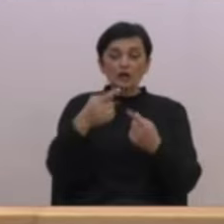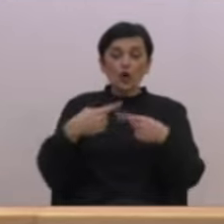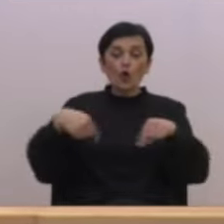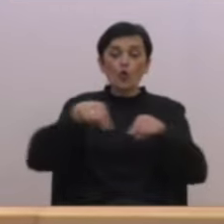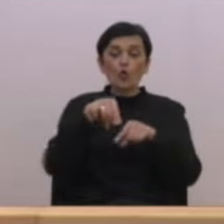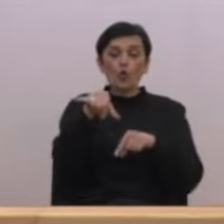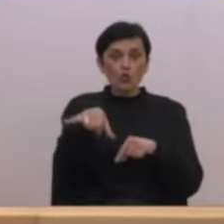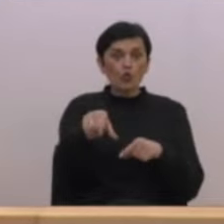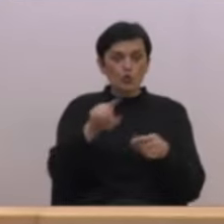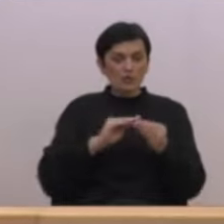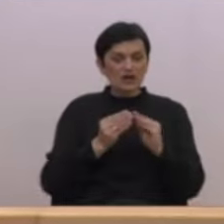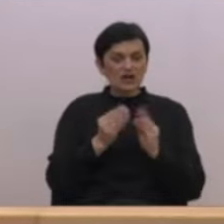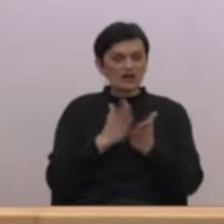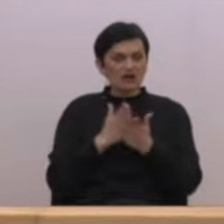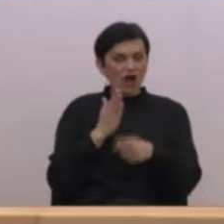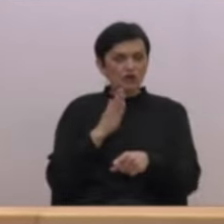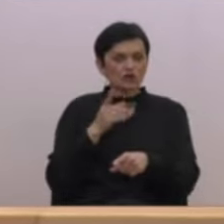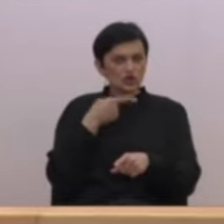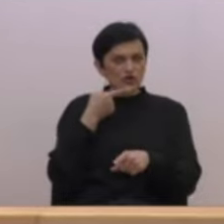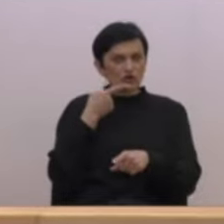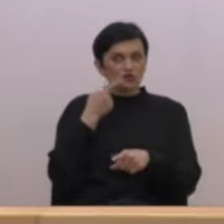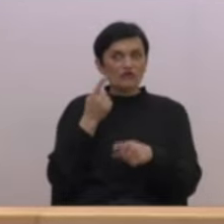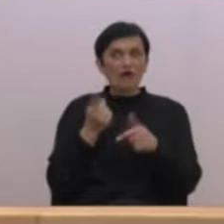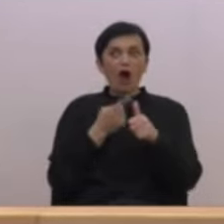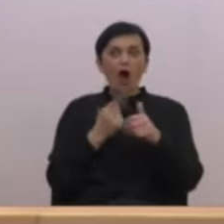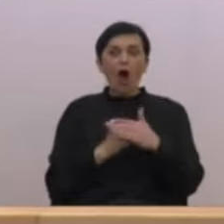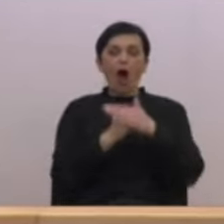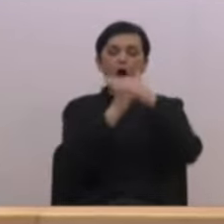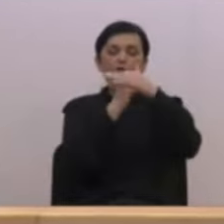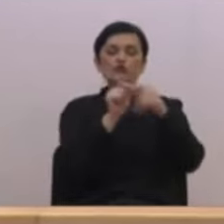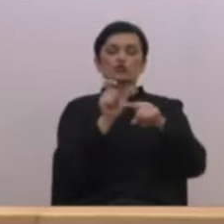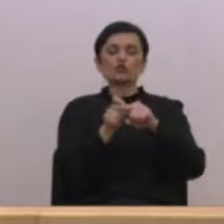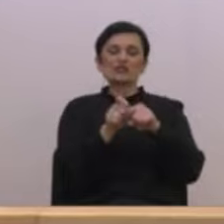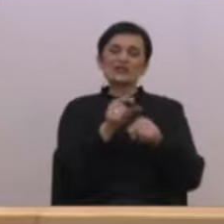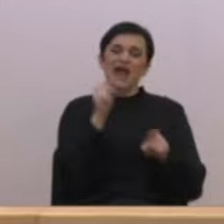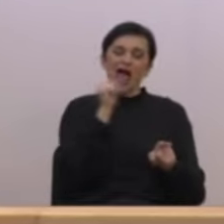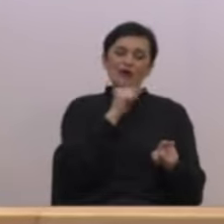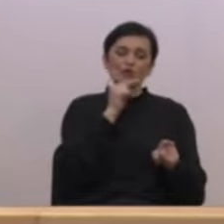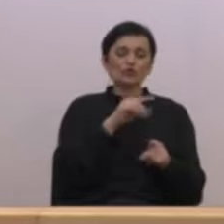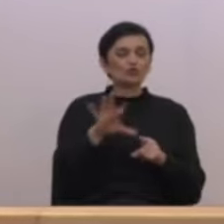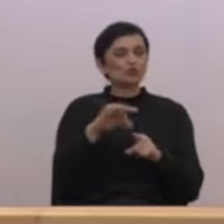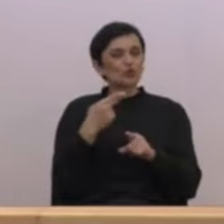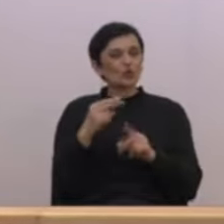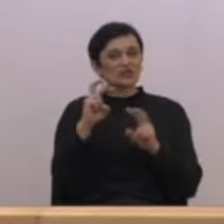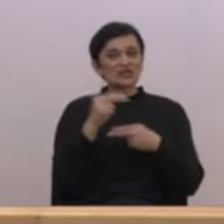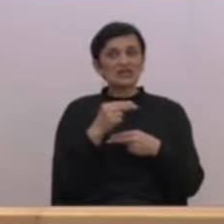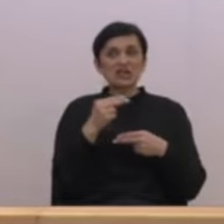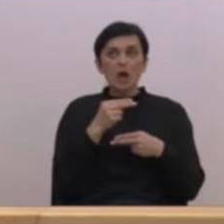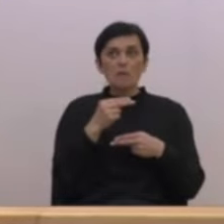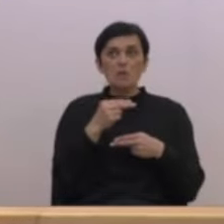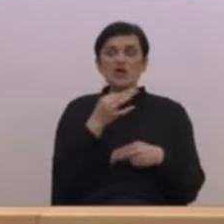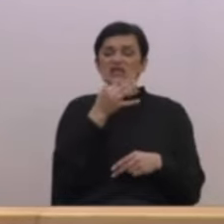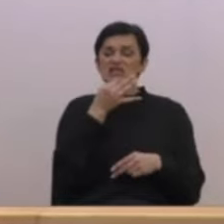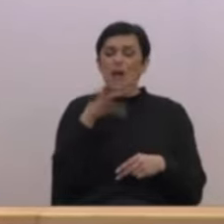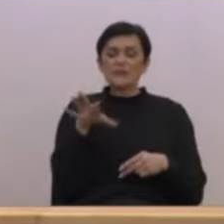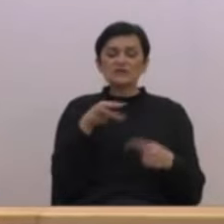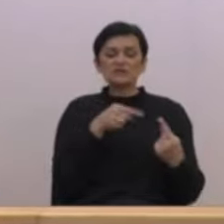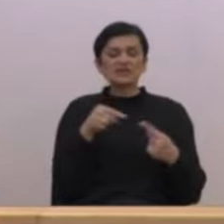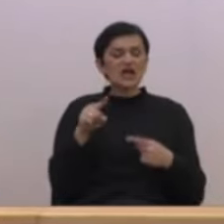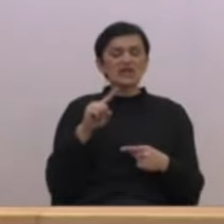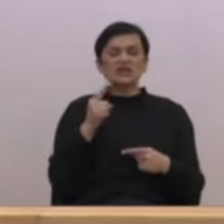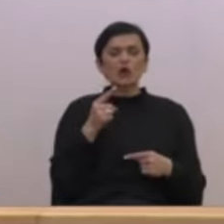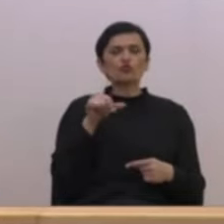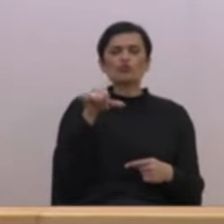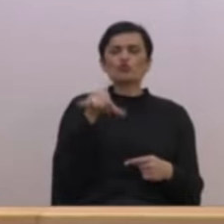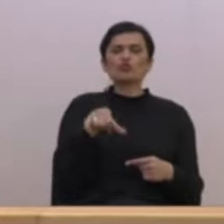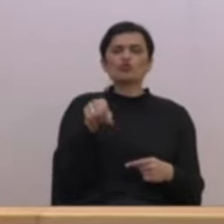კი პრეტენზია აქვს, რომ აქ თქვა ავტორიტეტული სიტყვა გინდ ეკონომიკაში, გინდ სოციალურ თემებზე, ნებისმიერ სფერ სხვაში, რატო უნდა